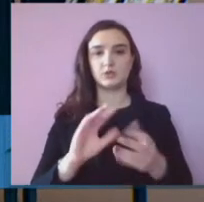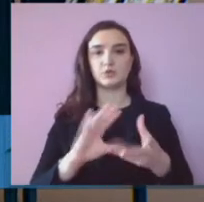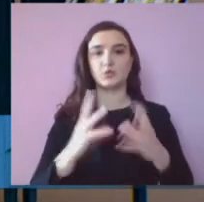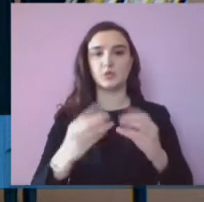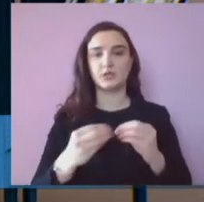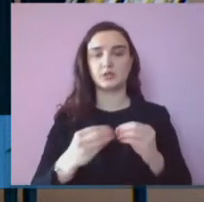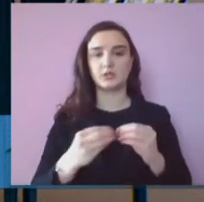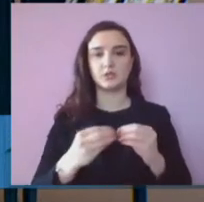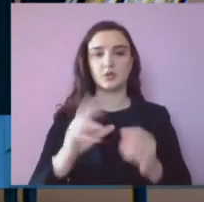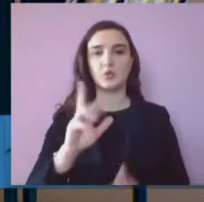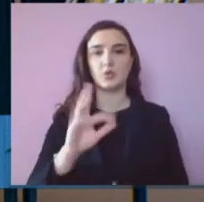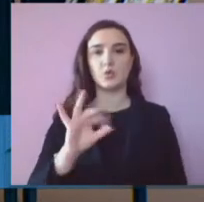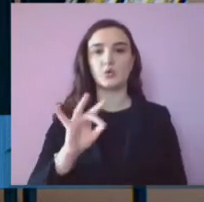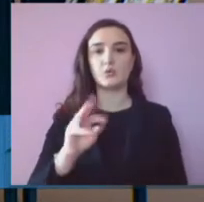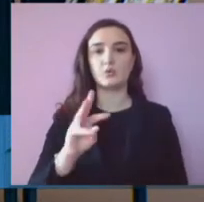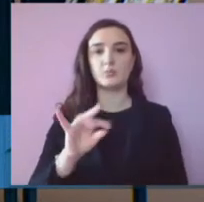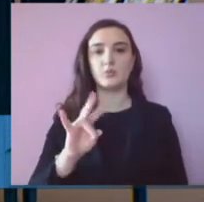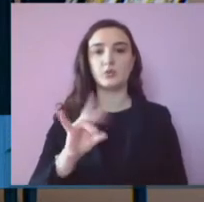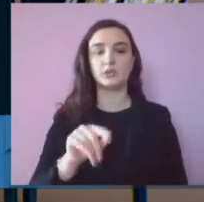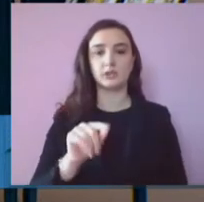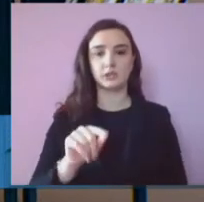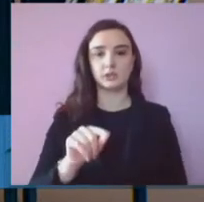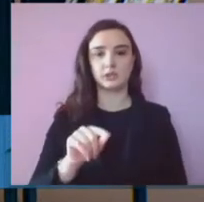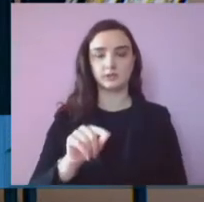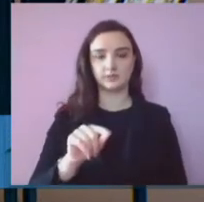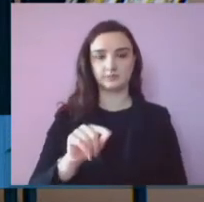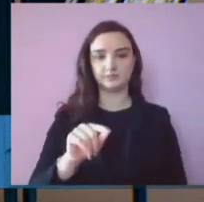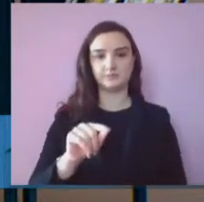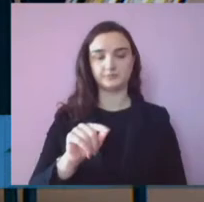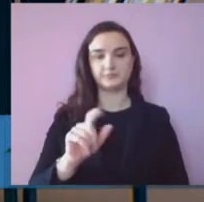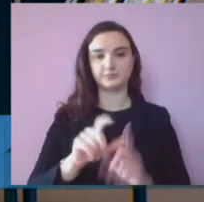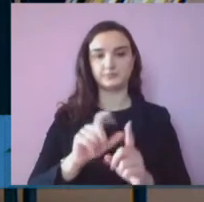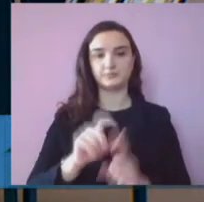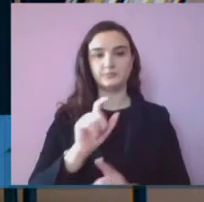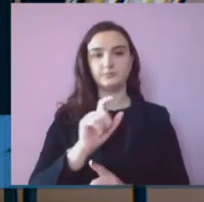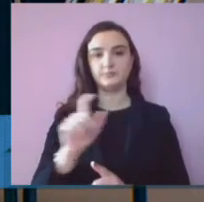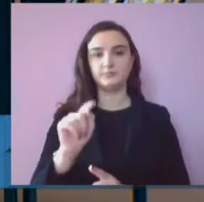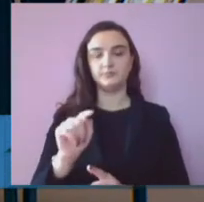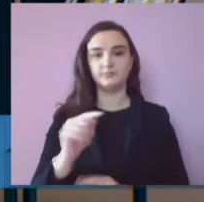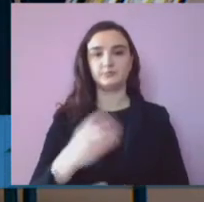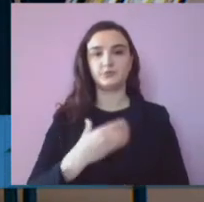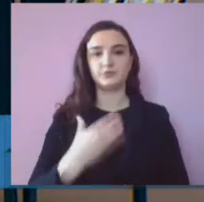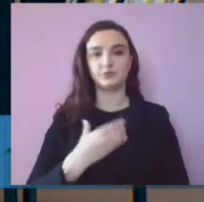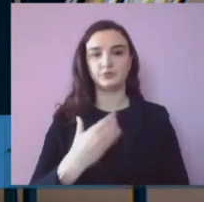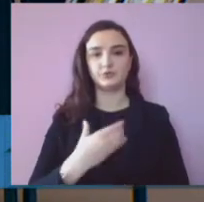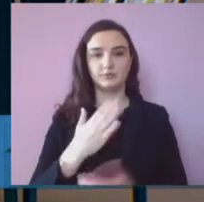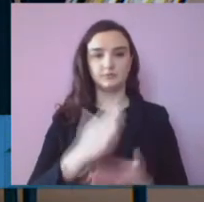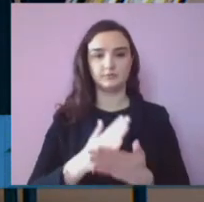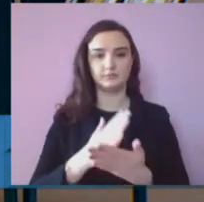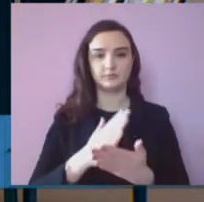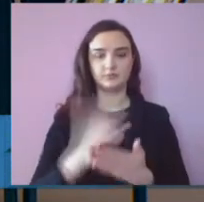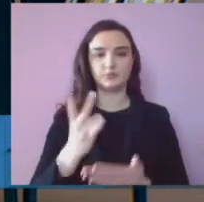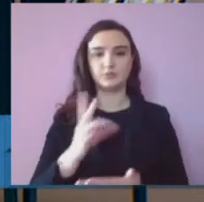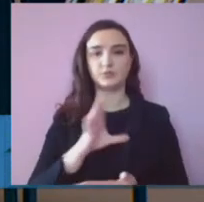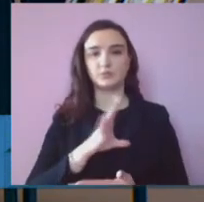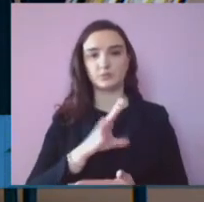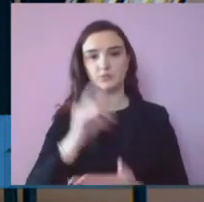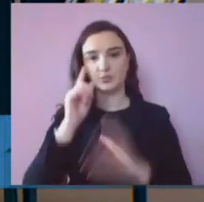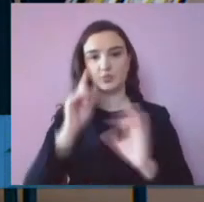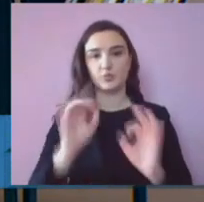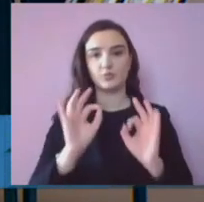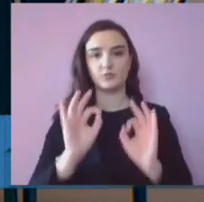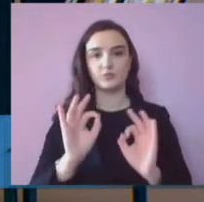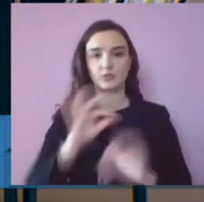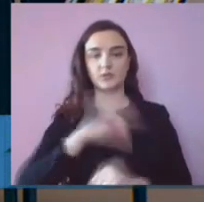ჰორმონი მოიქნება ტერმინი, რომელიც შიშს დაბადებს, უნდა იყოს გონივრულად